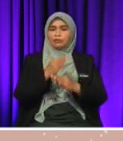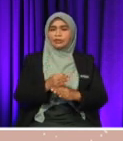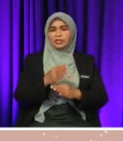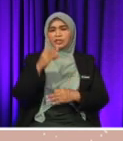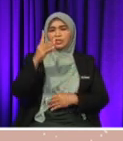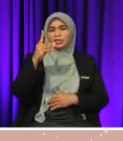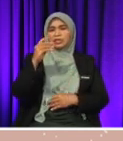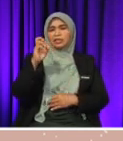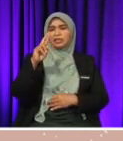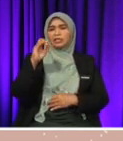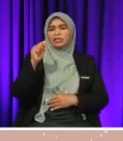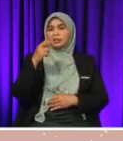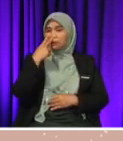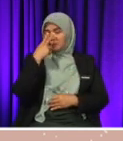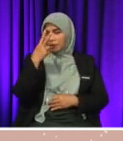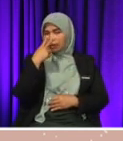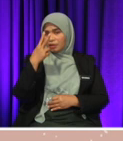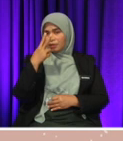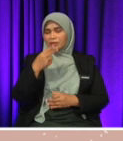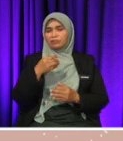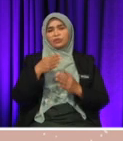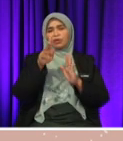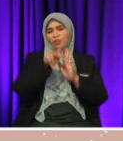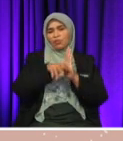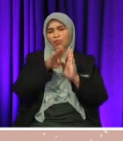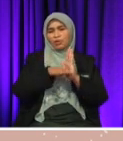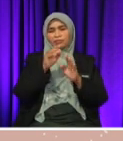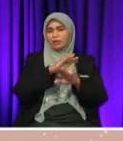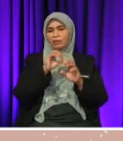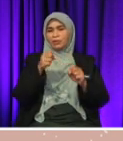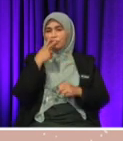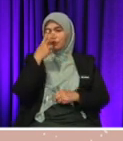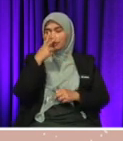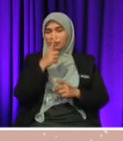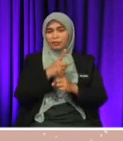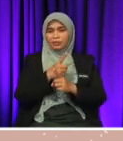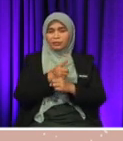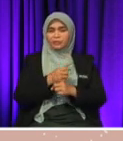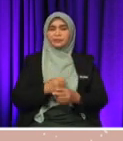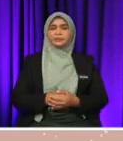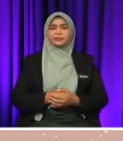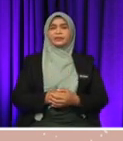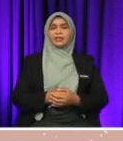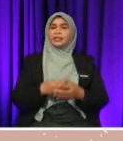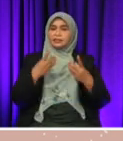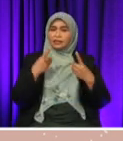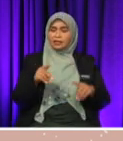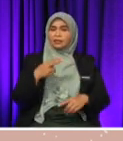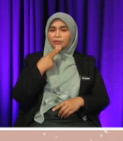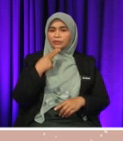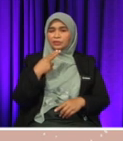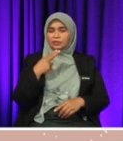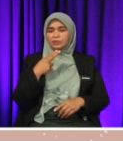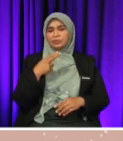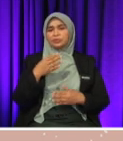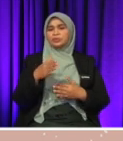yang kita katakan tadi glaukoma glaukoma itu adalah masalah penglihatan sedangkan usianya semakin